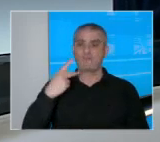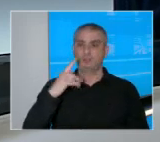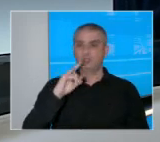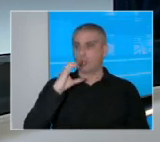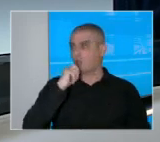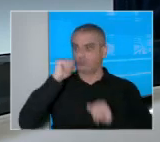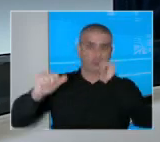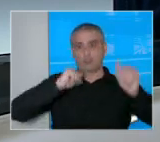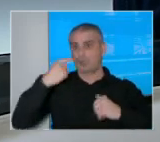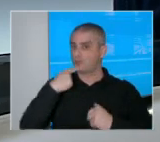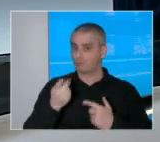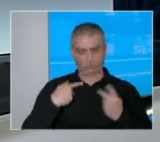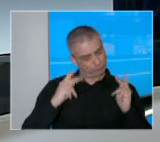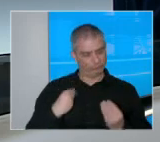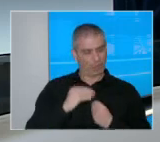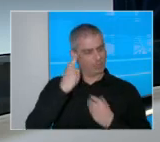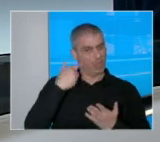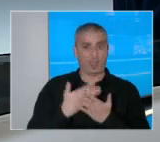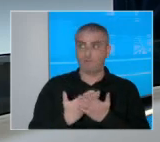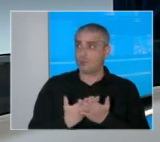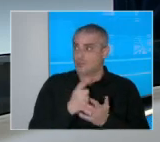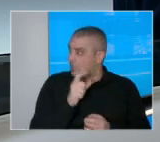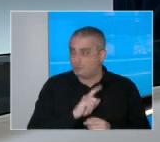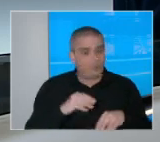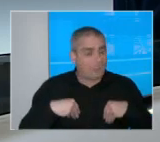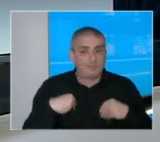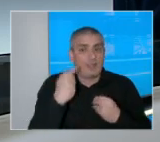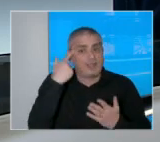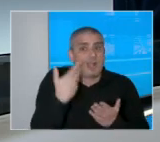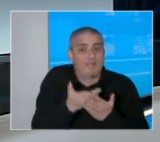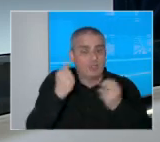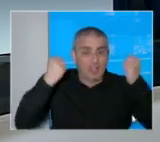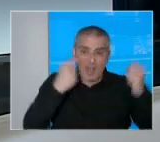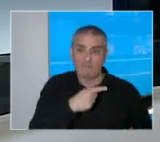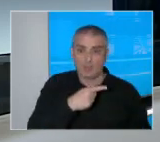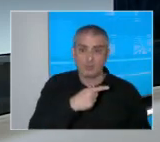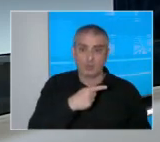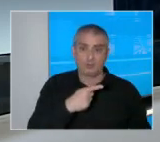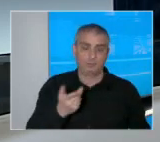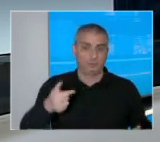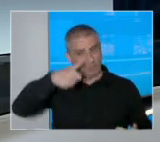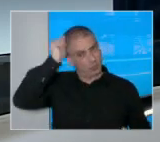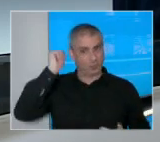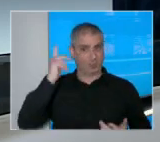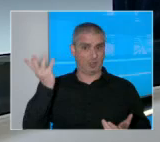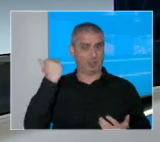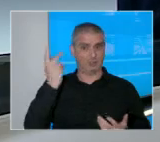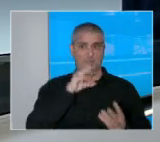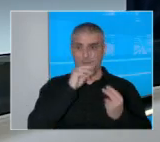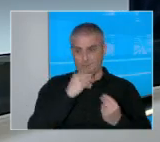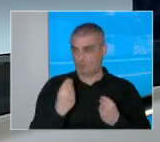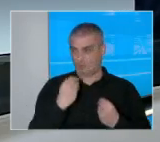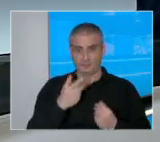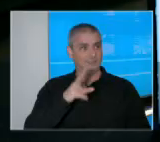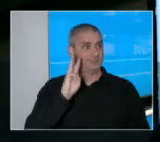שם צועקת, ואומרת, יש לנו עוד חוות דעת. זה אדם שלא הסכים לתת חוות דעת על הפגנות. מיועץ משפטי. כן, כשאוכנה אז, נדבר תכף